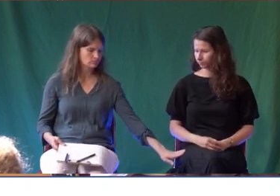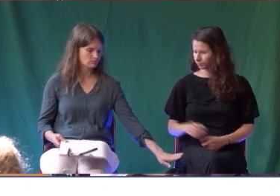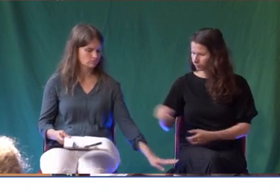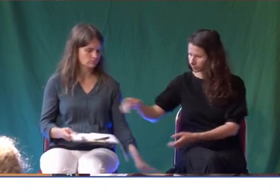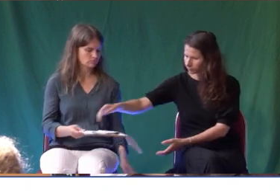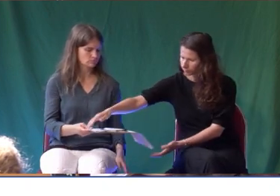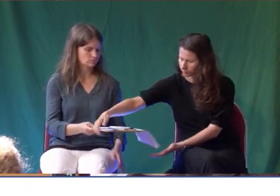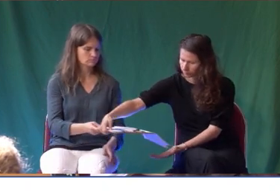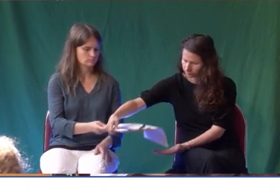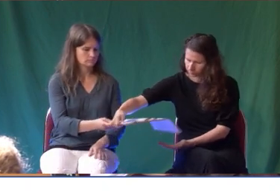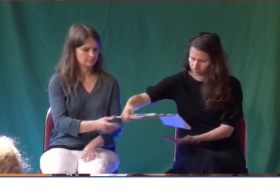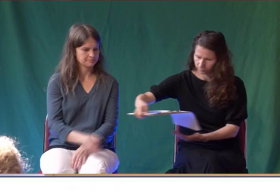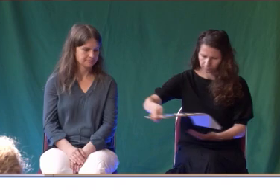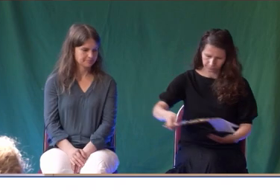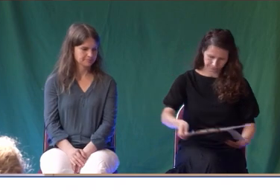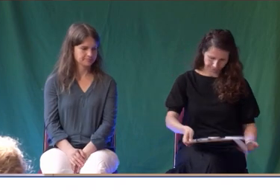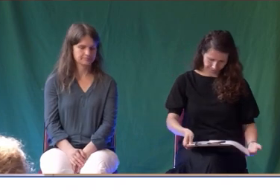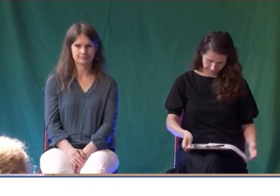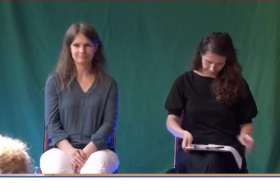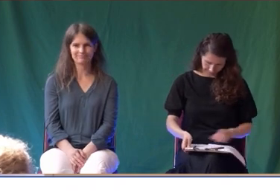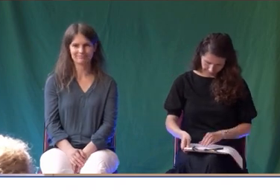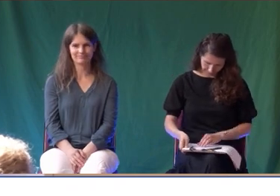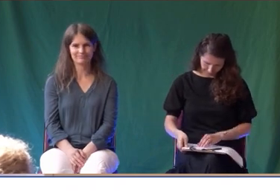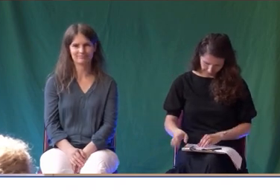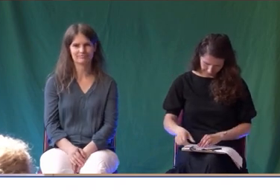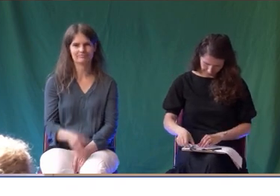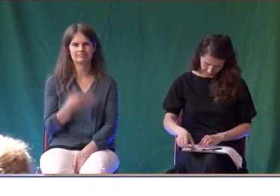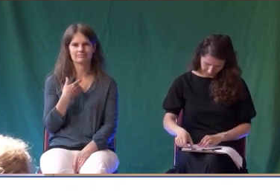ja wir sehen es hat einen Blickwechsel begonnen